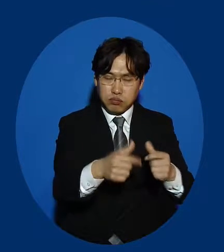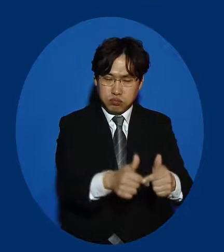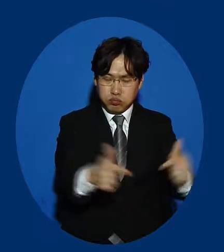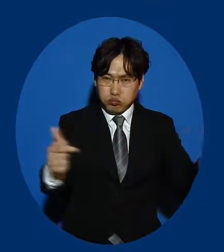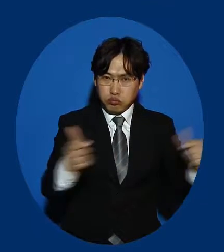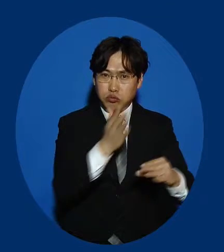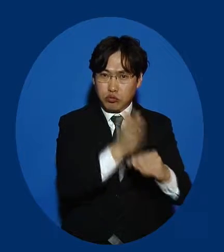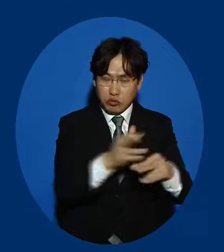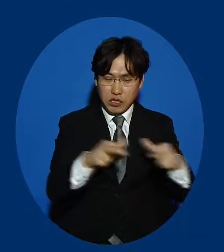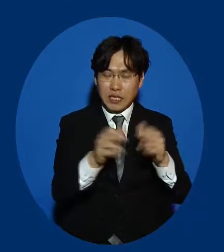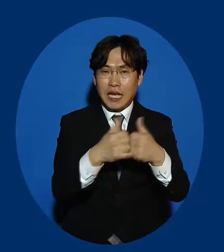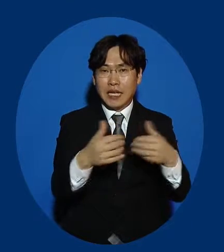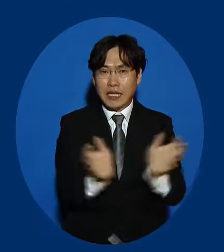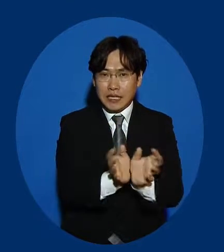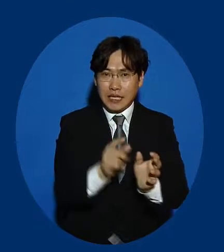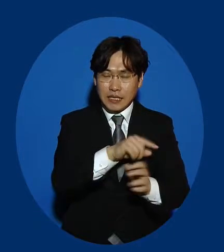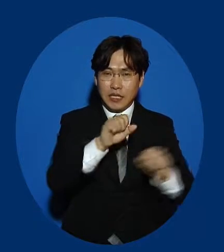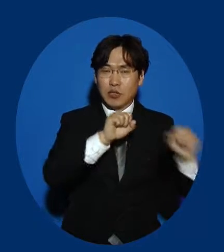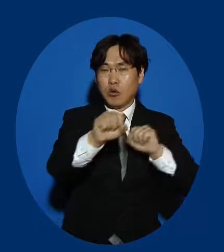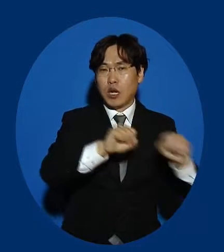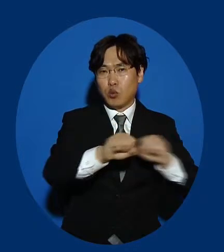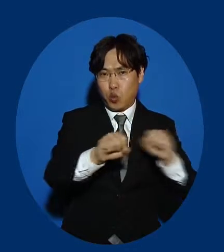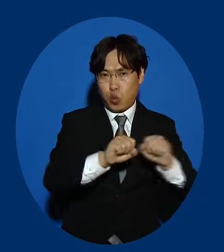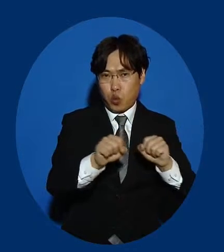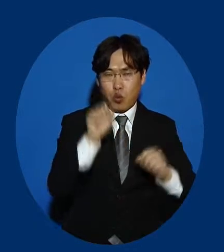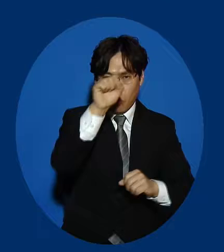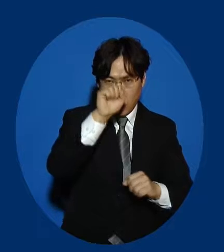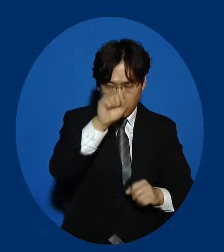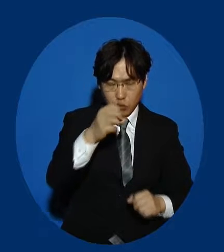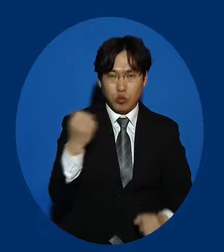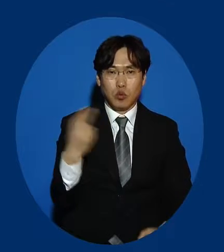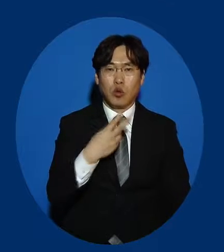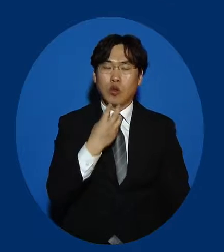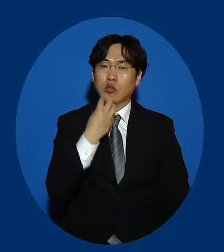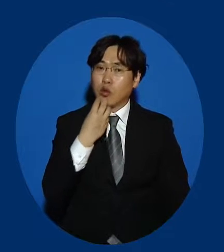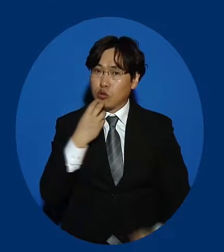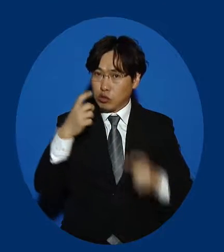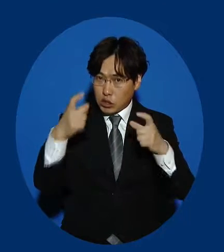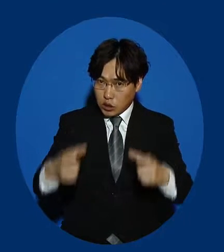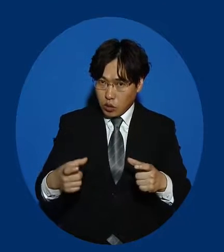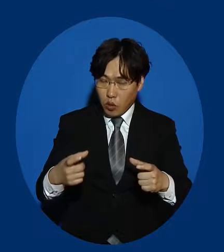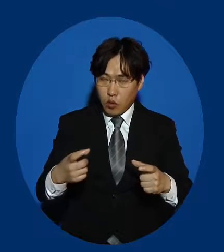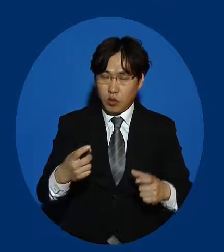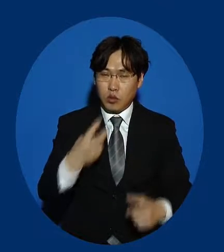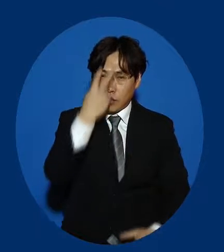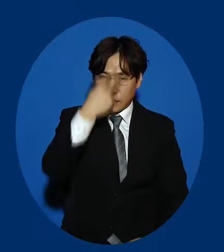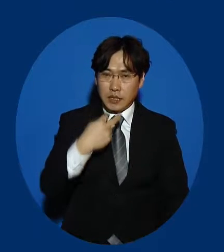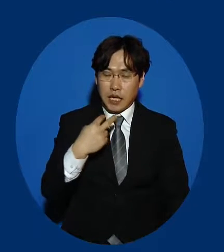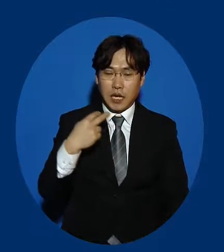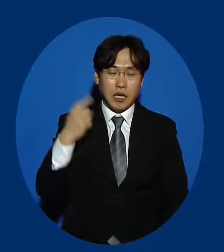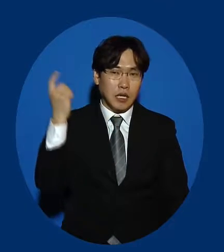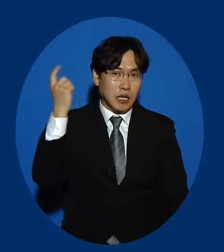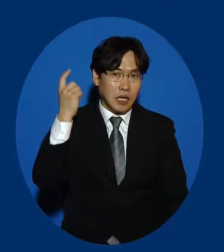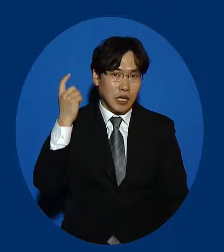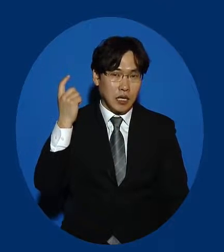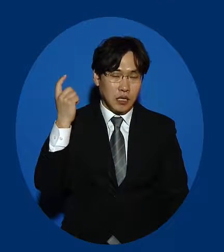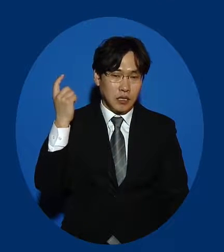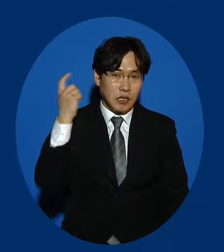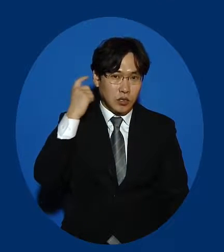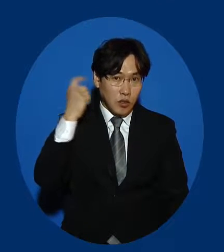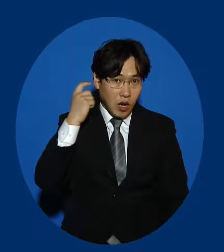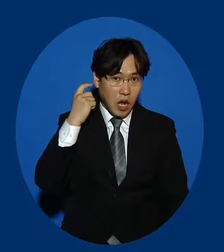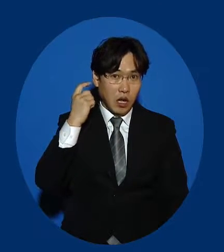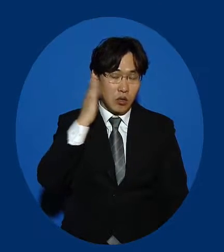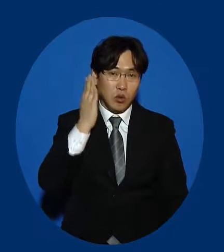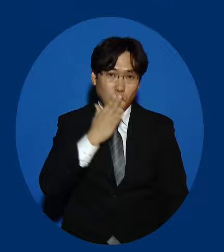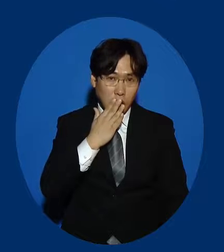지역의 장애인 단체들이 많이 활동했고 서울 중심으로도 활동을 많이 했고 저희는 감각장애인 중심으로 좀 활동을 했는데요. 이런 장애인 단체